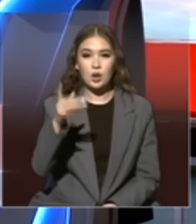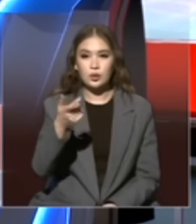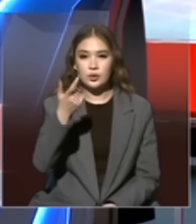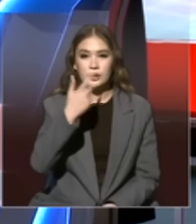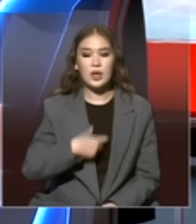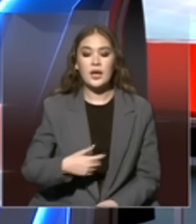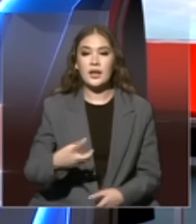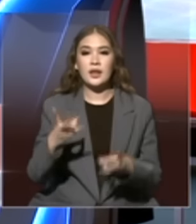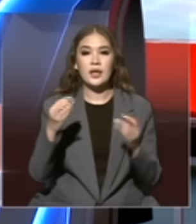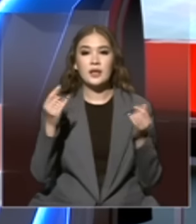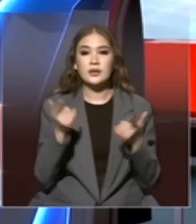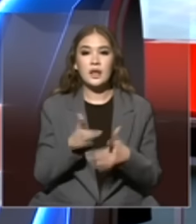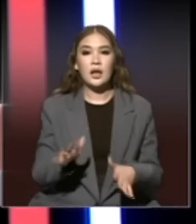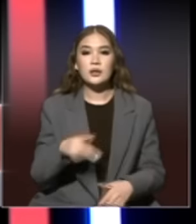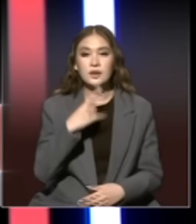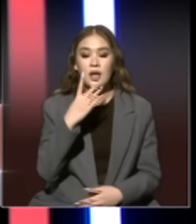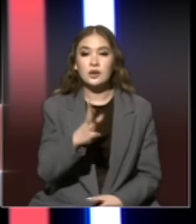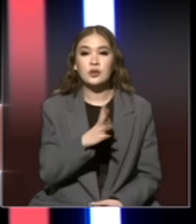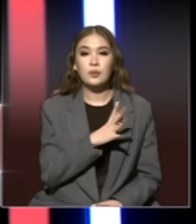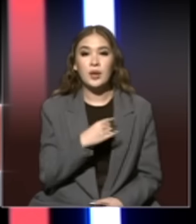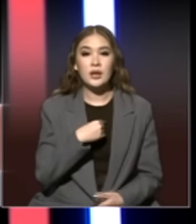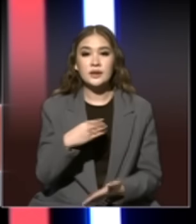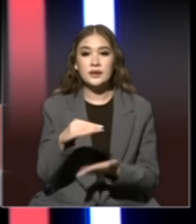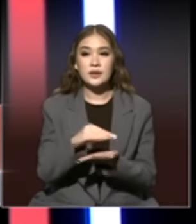білдірді. Мен жаңа тағы да қайталап айтам, біз